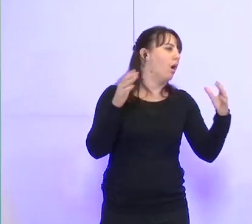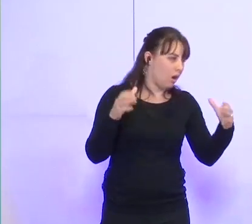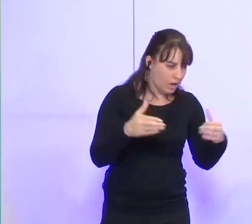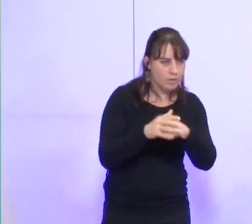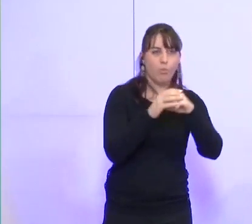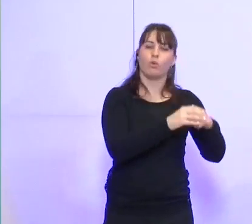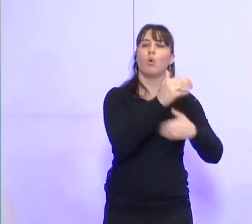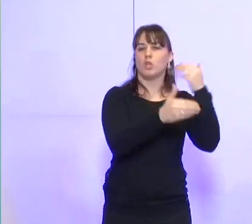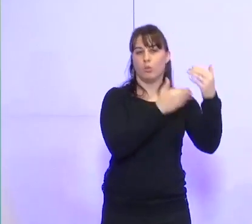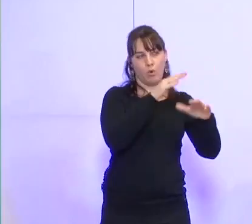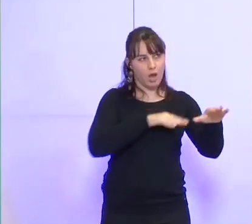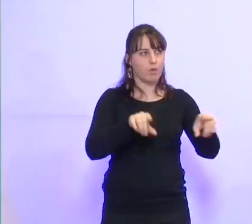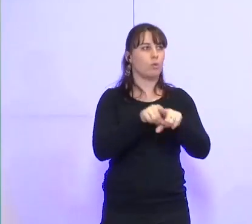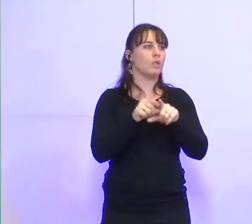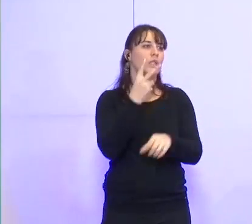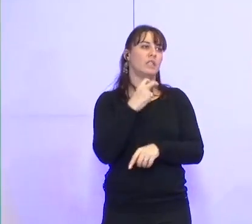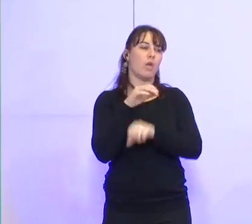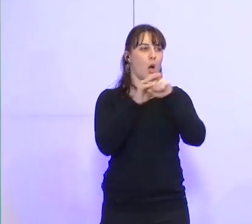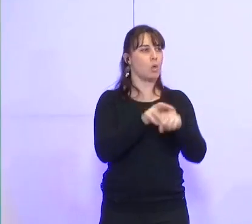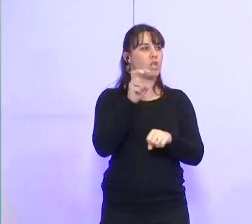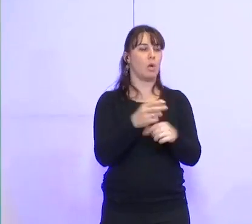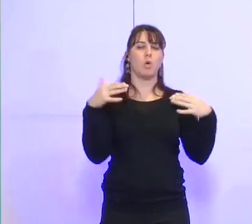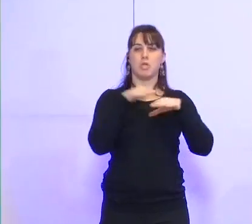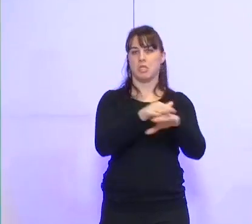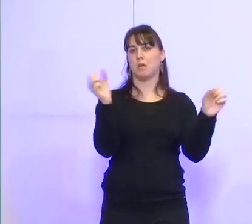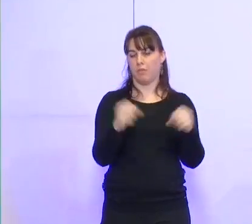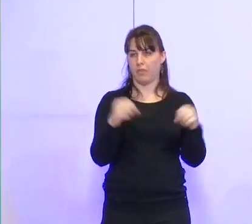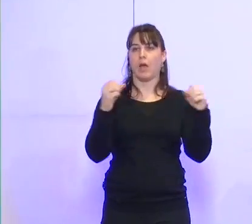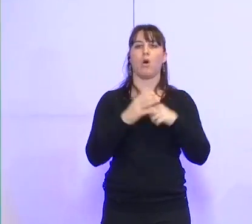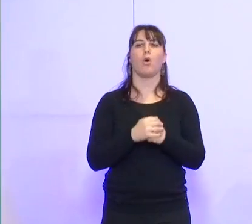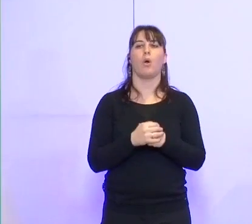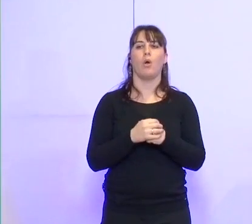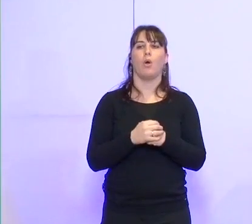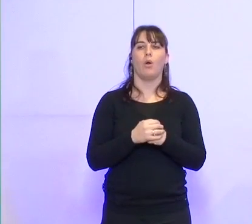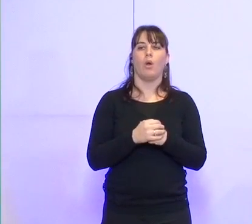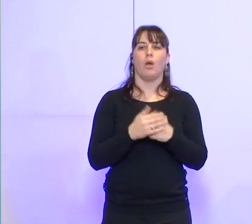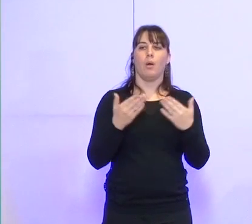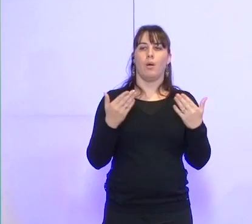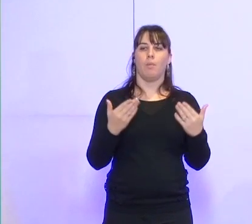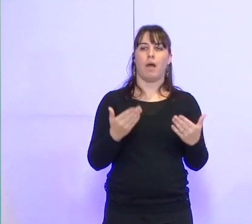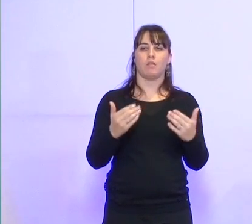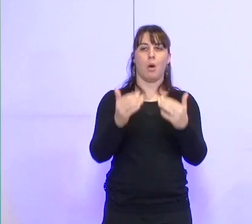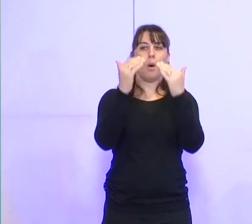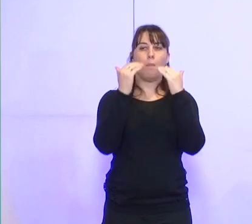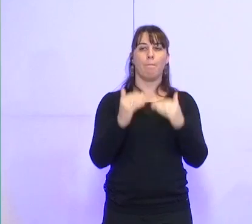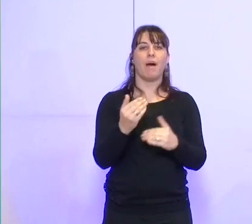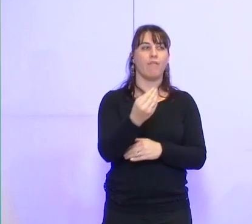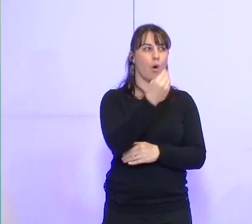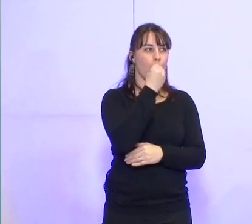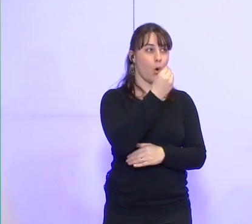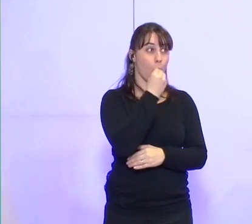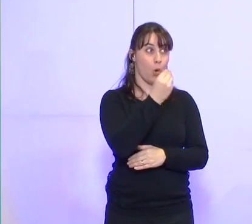Rassemblement de gauche et de progrès, le Rassemblement citoyen, la gauche et les écologistes. À l'heure où nous accueillons ceux qui arrivent juste pour le repas.